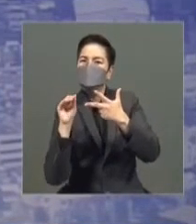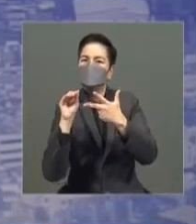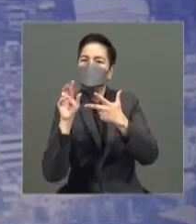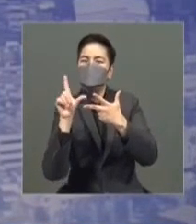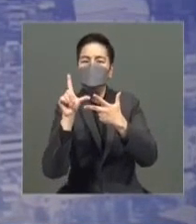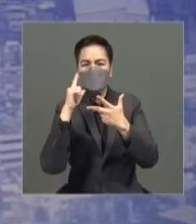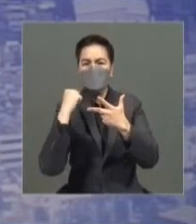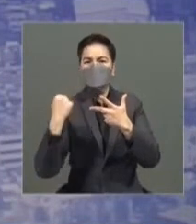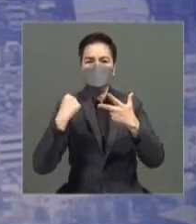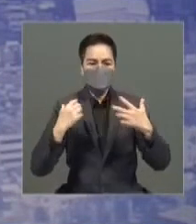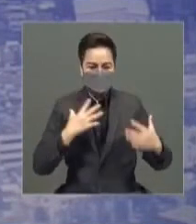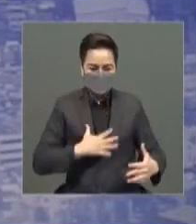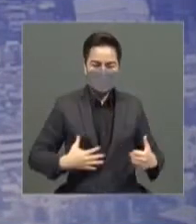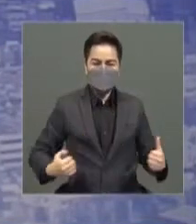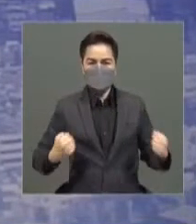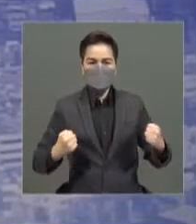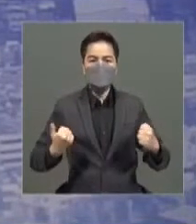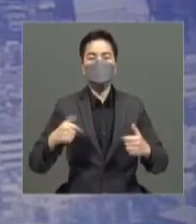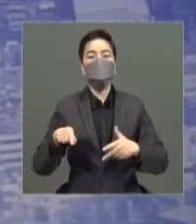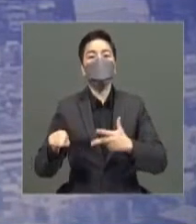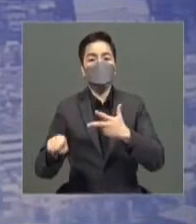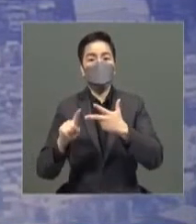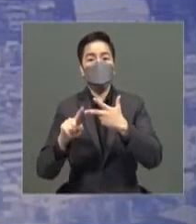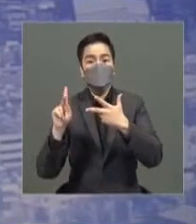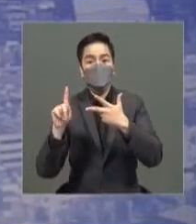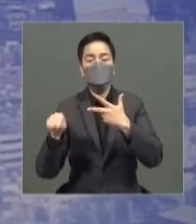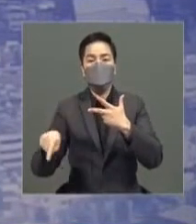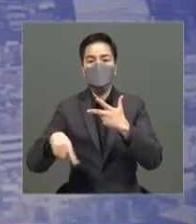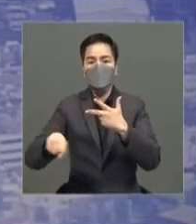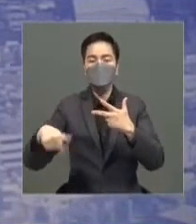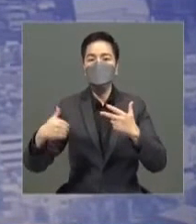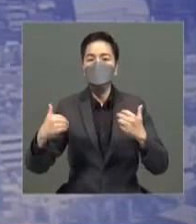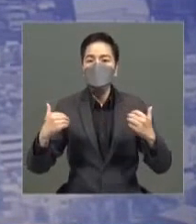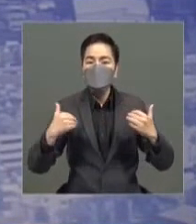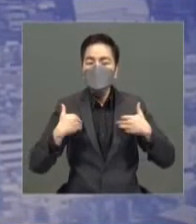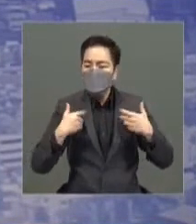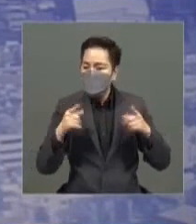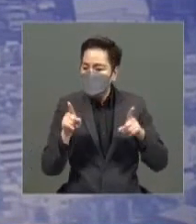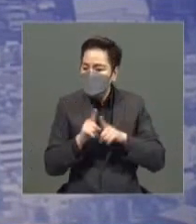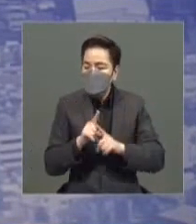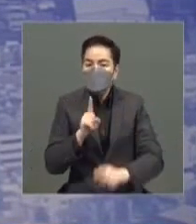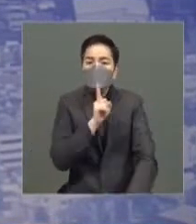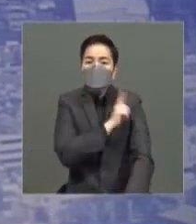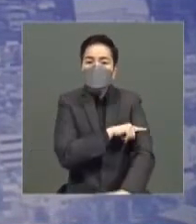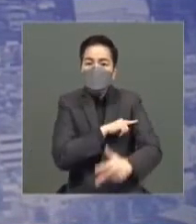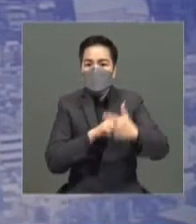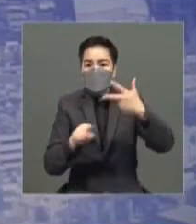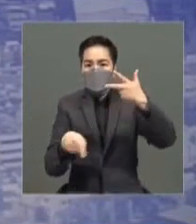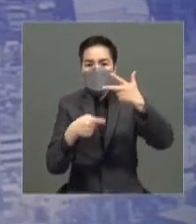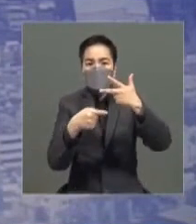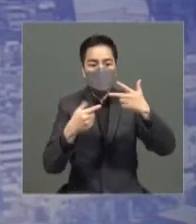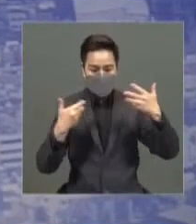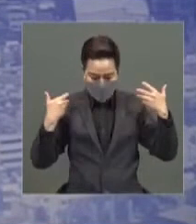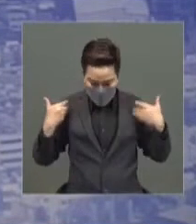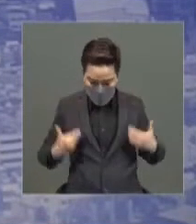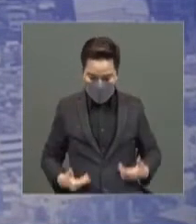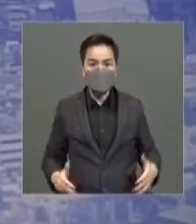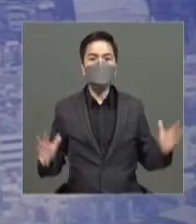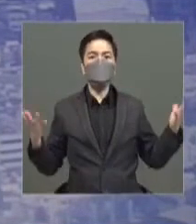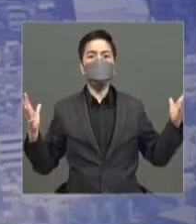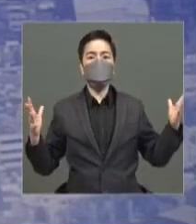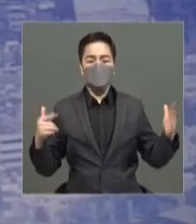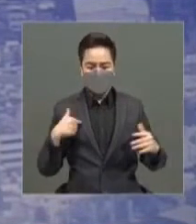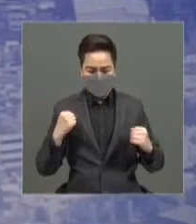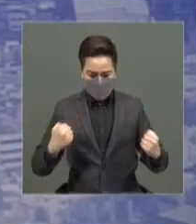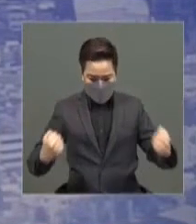ายังแข็งแรงดีหรือกลุ่มที่ตอนนี้เรามีเรียกว่าเป็นสีขาวคือกลุ่มนี้ไม่มีอาการแล้วก็แข็งแรงดีเ